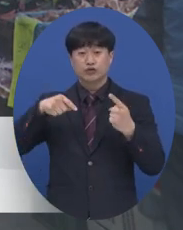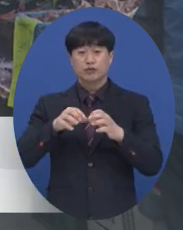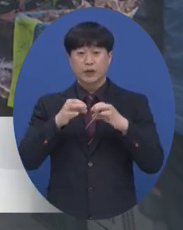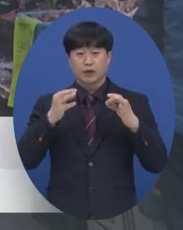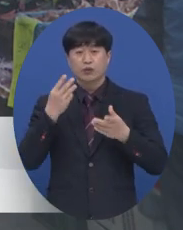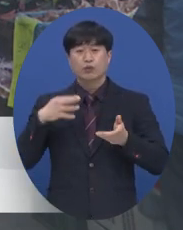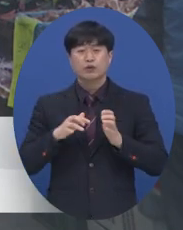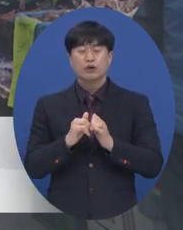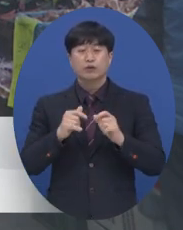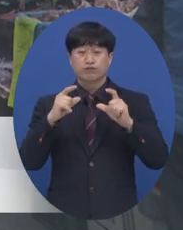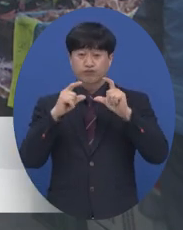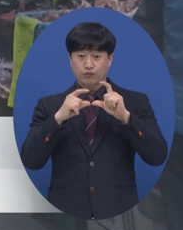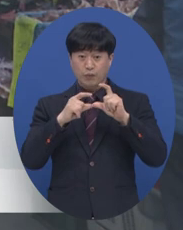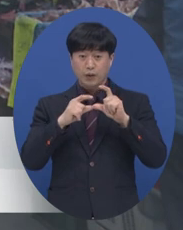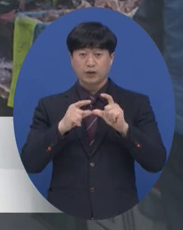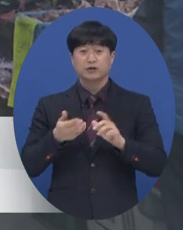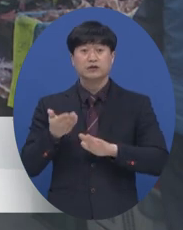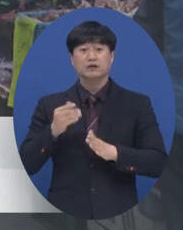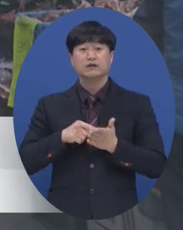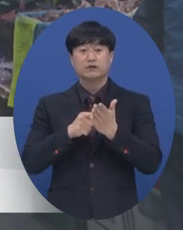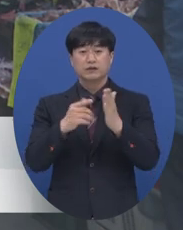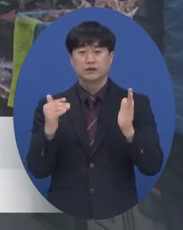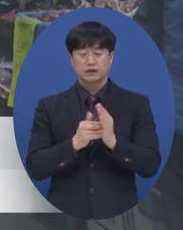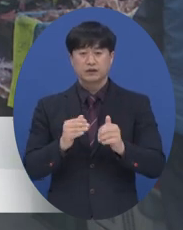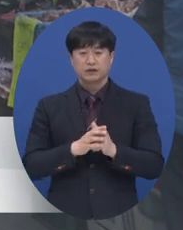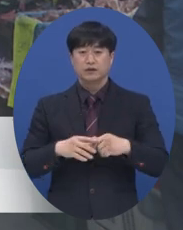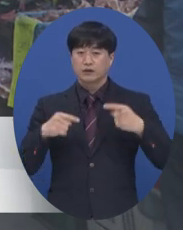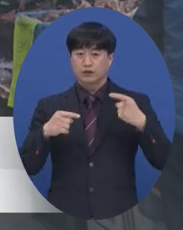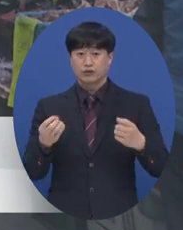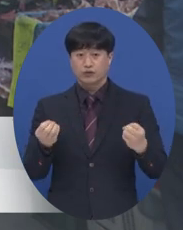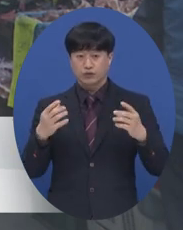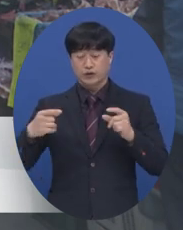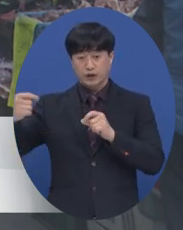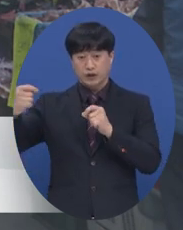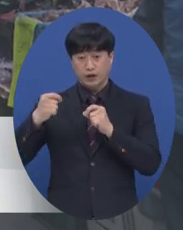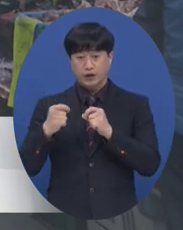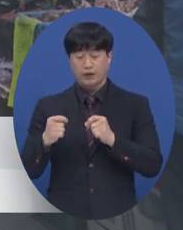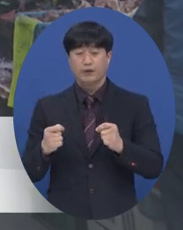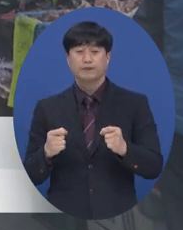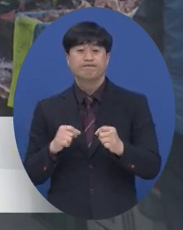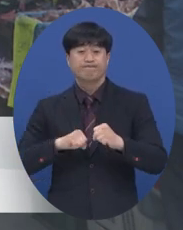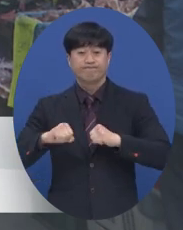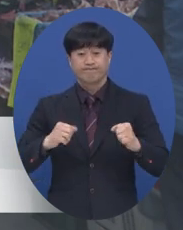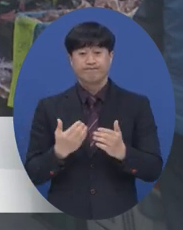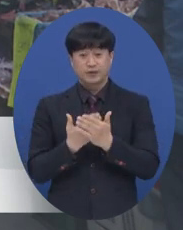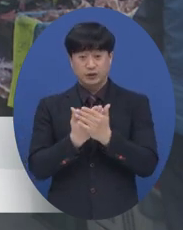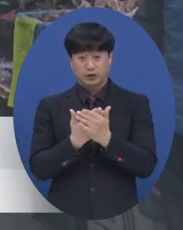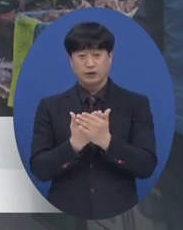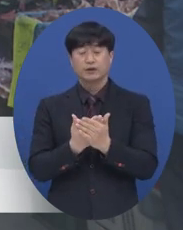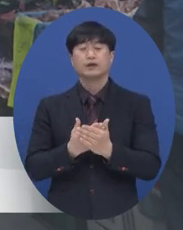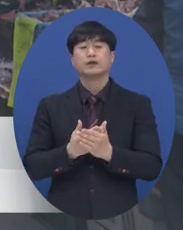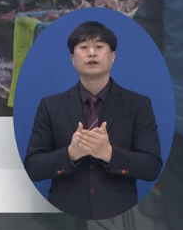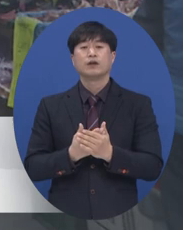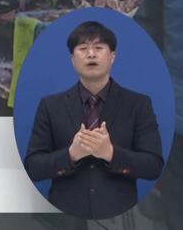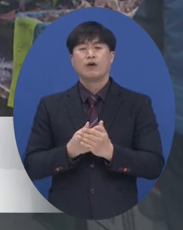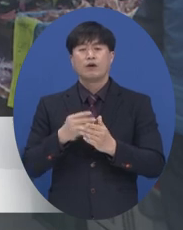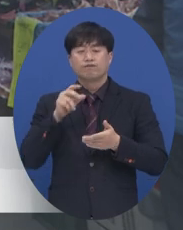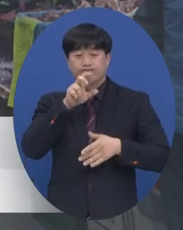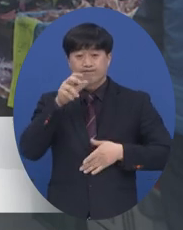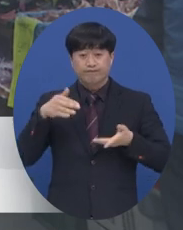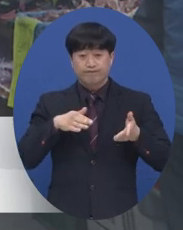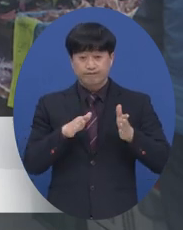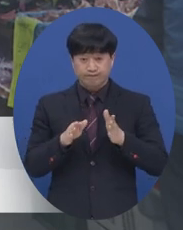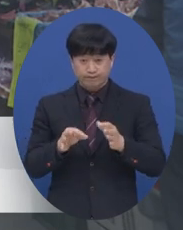경기도민 절반 이상이 신청했습니다 설 명절 대목을 앞두고 활기를 되찾기 시작한 골목 상권 에선 기대